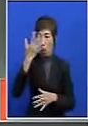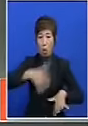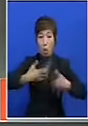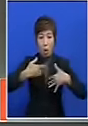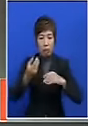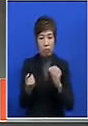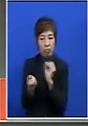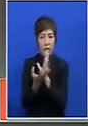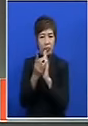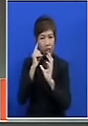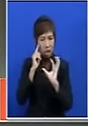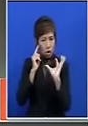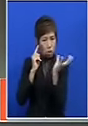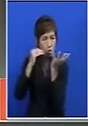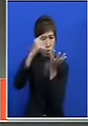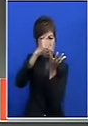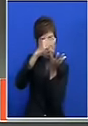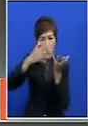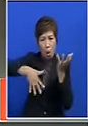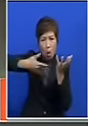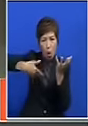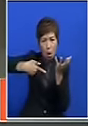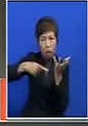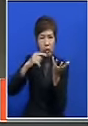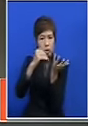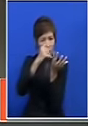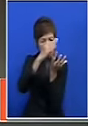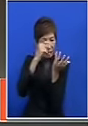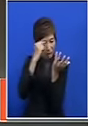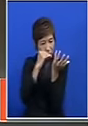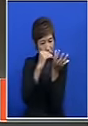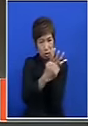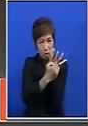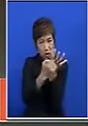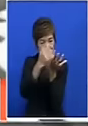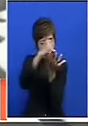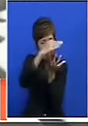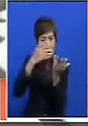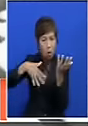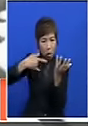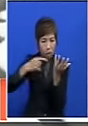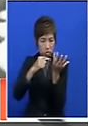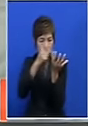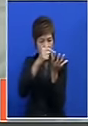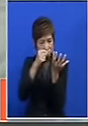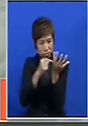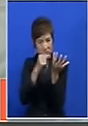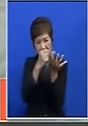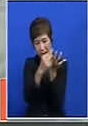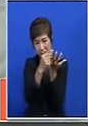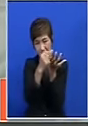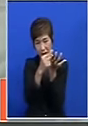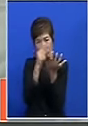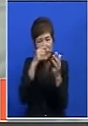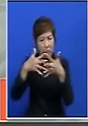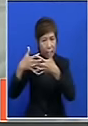ำให้อุณหภูมิขั้วโลกสูงขึ้นความแตกต่างระหว่างอุณหภูมิขั้วโลกกับประเทศที่อยู่กึ่งกลางระหว่างขั้วโลกกับเส้นศูนย์สูตร